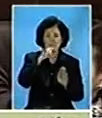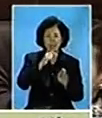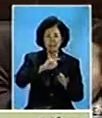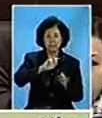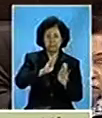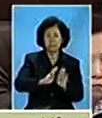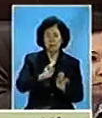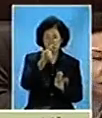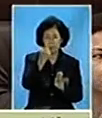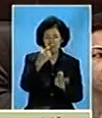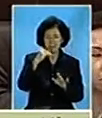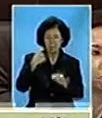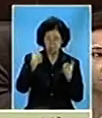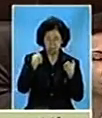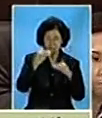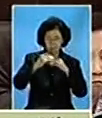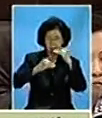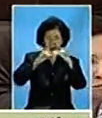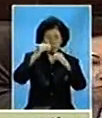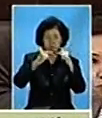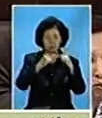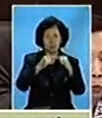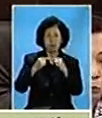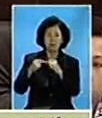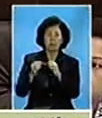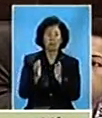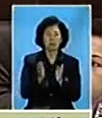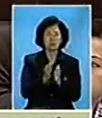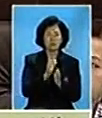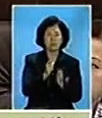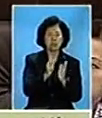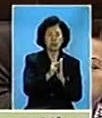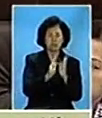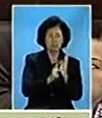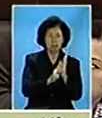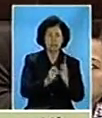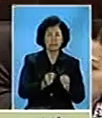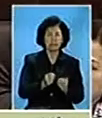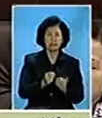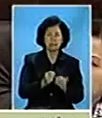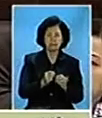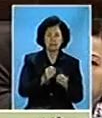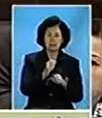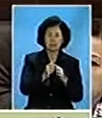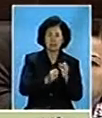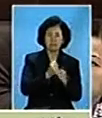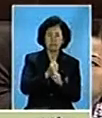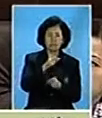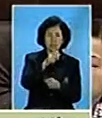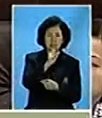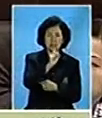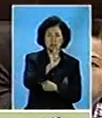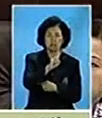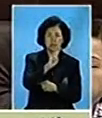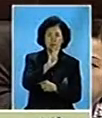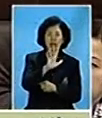การพัฒนาต่อเนื่องมาจึงประกอบเป็นกฎหมายการประกอบโรคศิลปะปี2542นะครับและก็จ